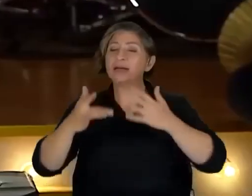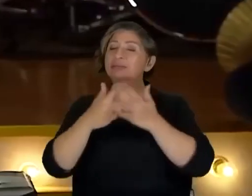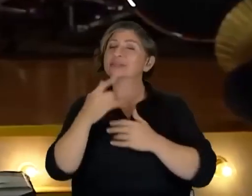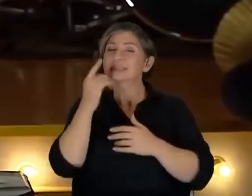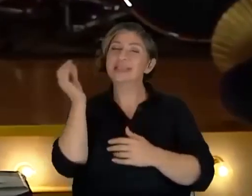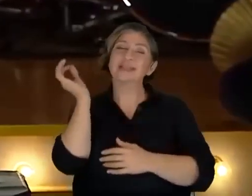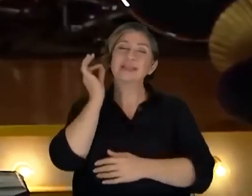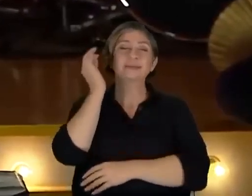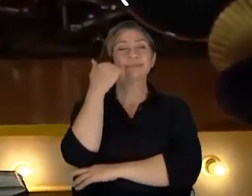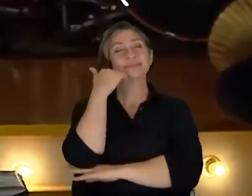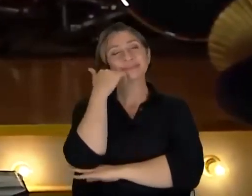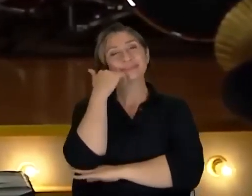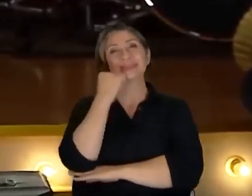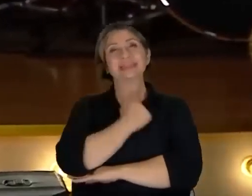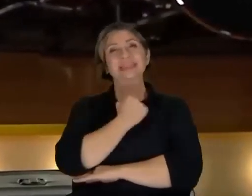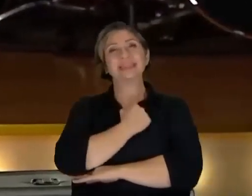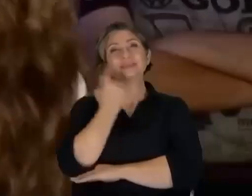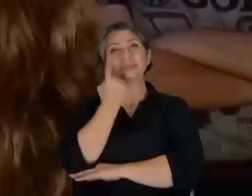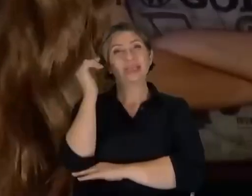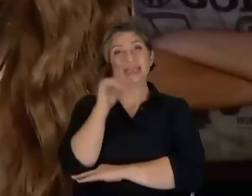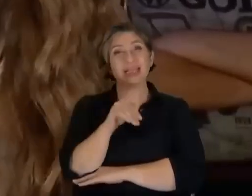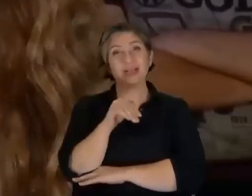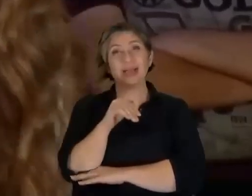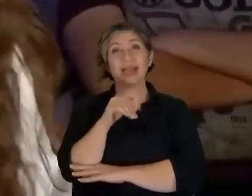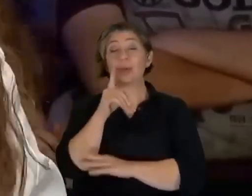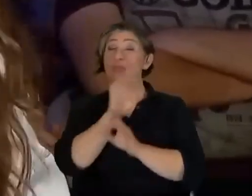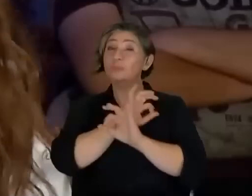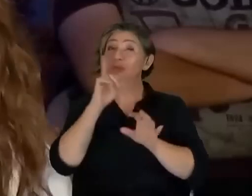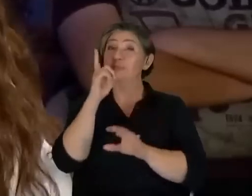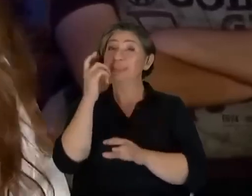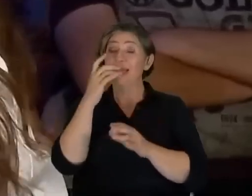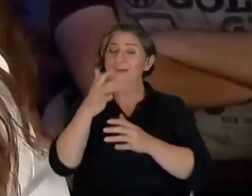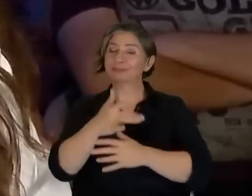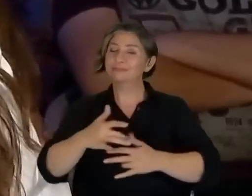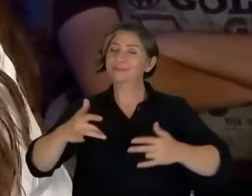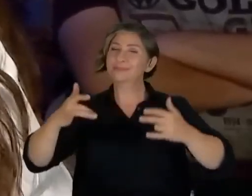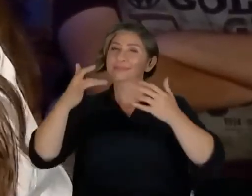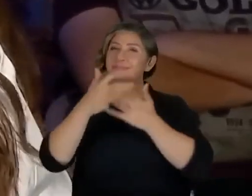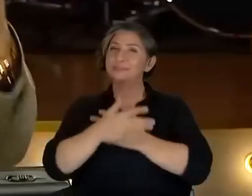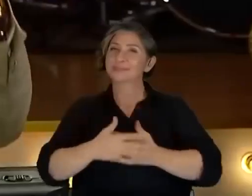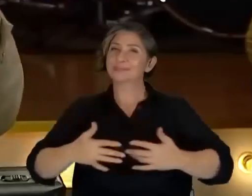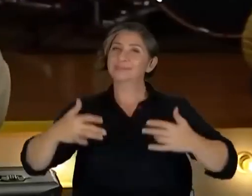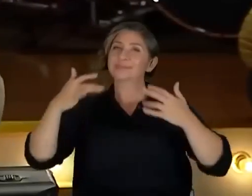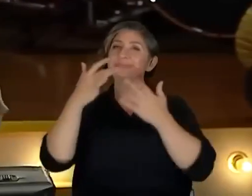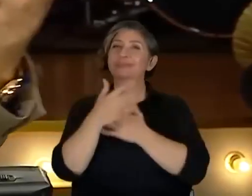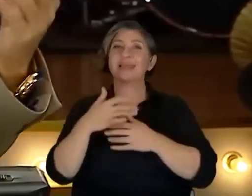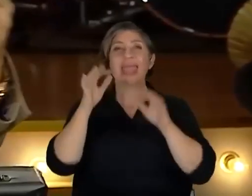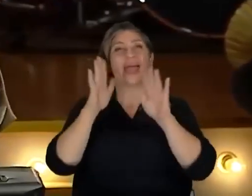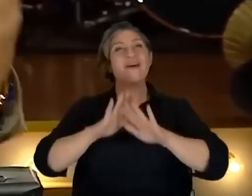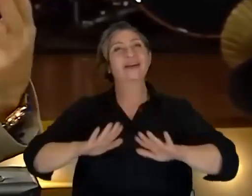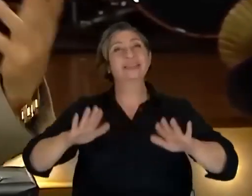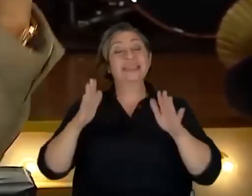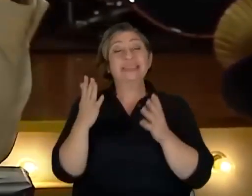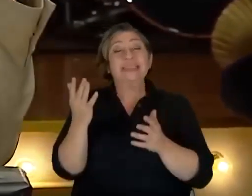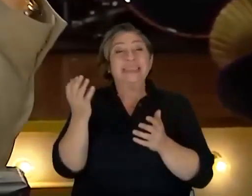benim hep dinleti geliyor. Dinleti yani sıkıcı bir şey geliyor aklıma. Bu kadar müthiş benzuman. Art böyle. falan.